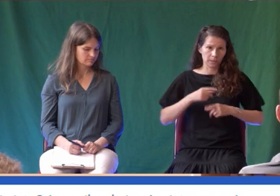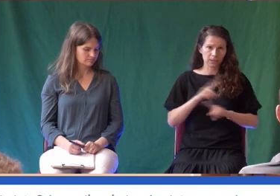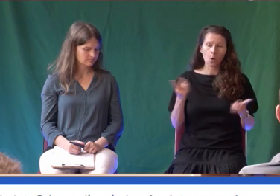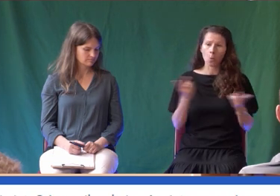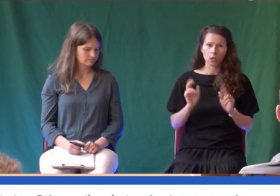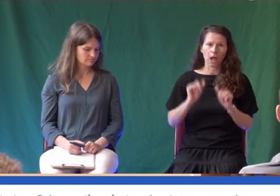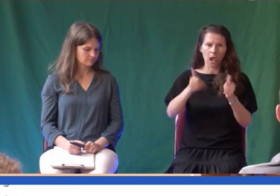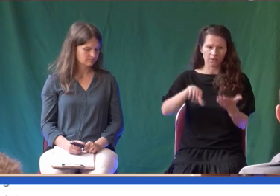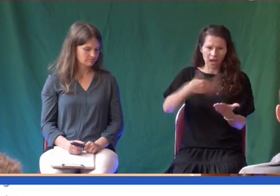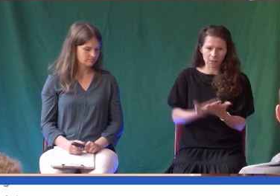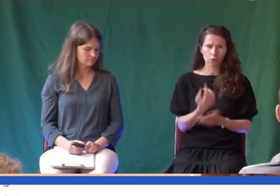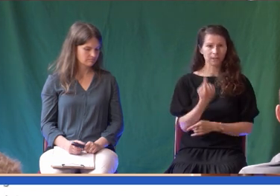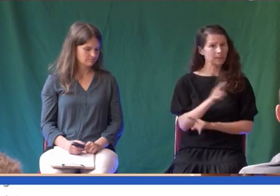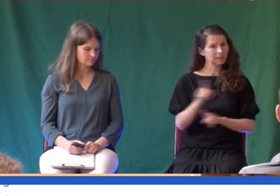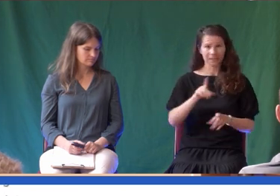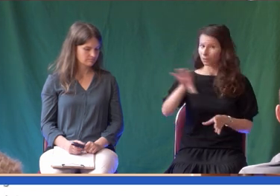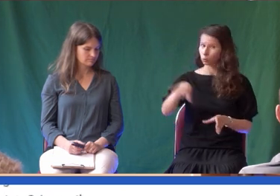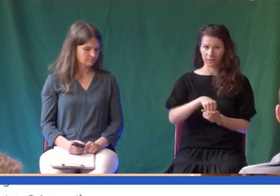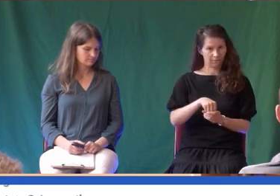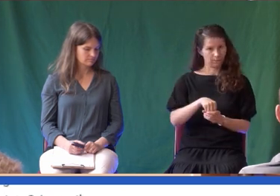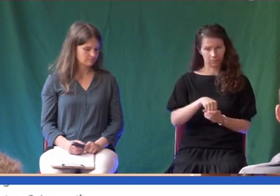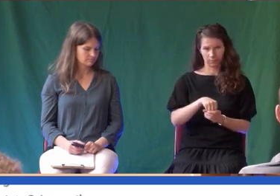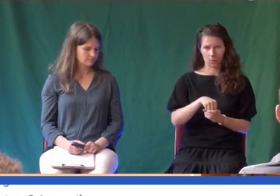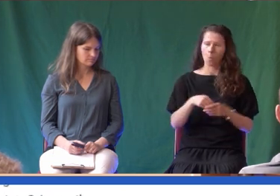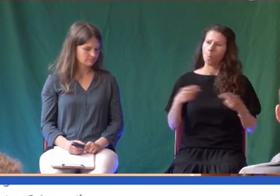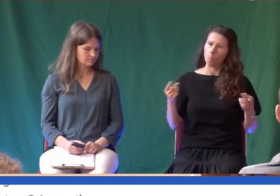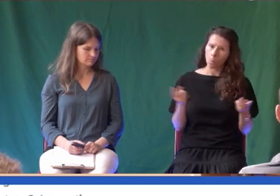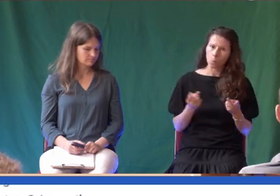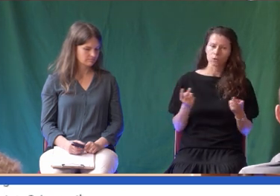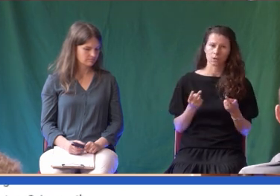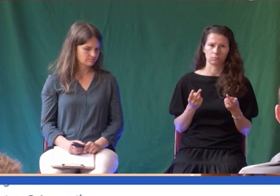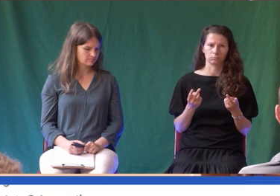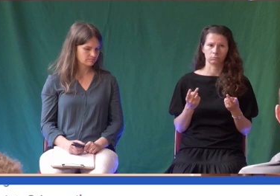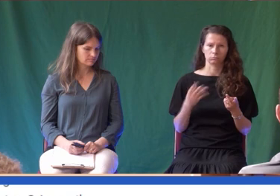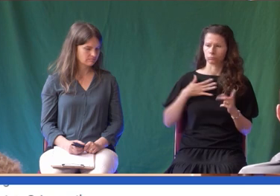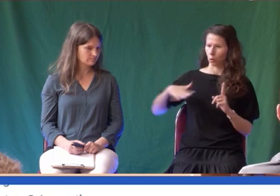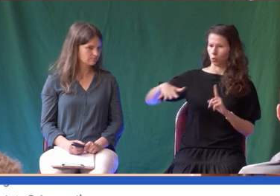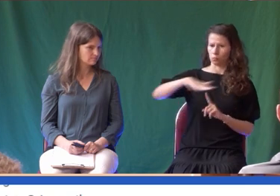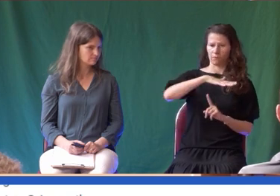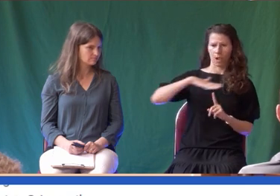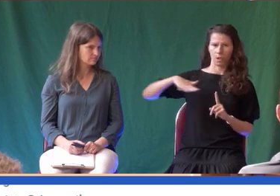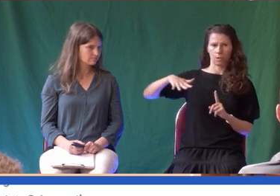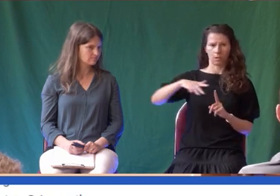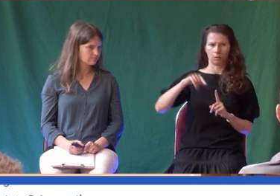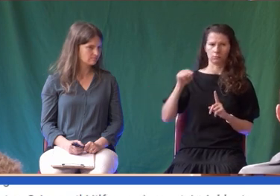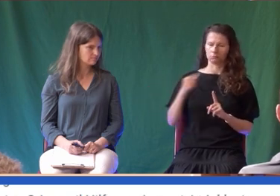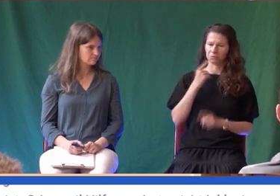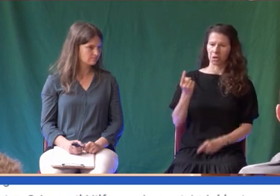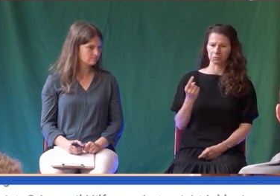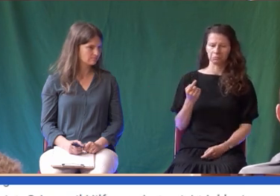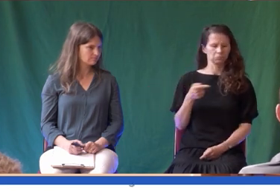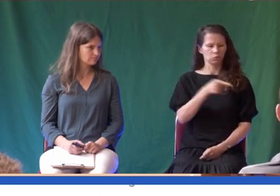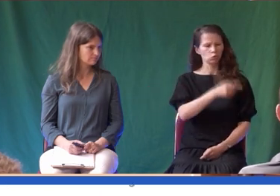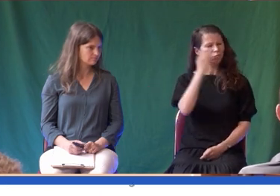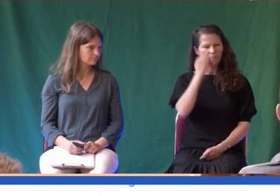inklusiv ausgestaltet sind oder aber auch weil mein Umfeld der Meinung ist dass ich eh nicht Mama oder Papa sein